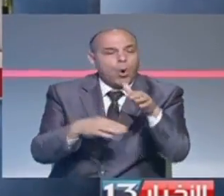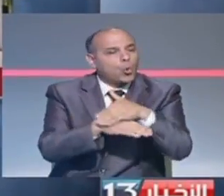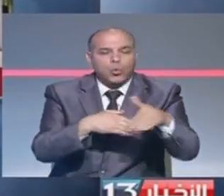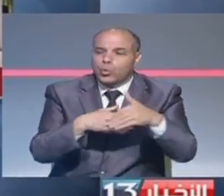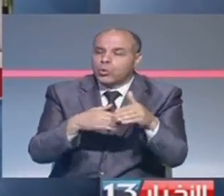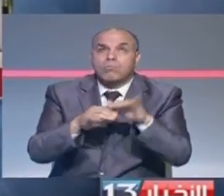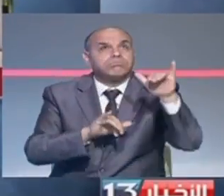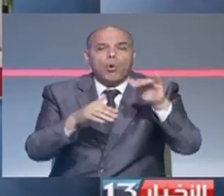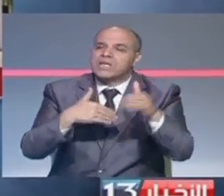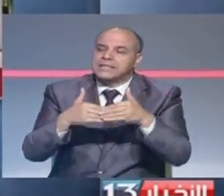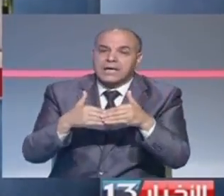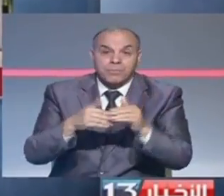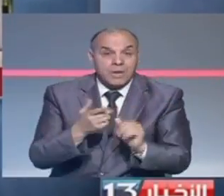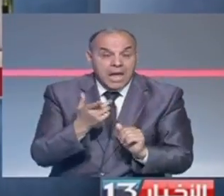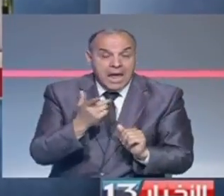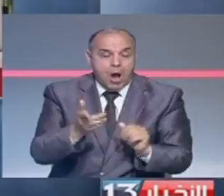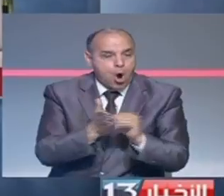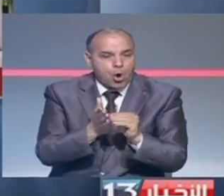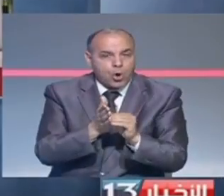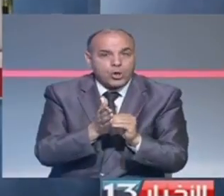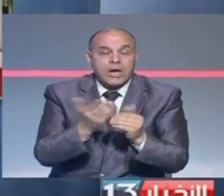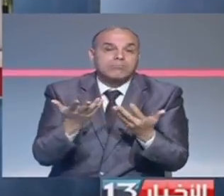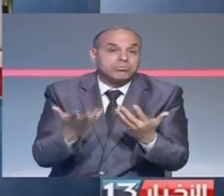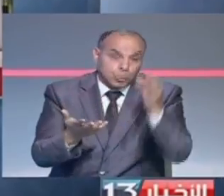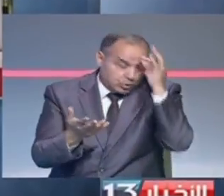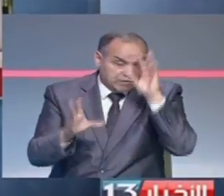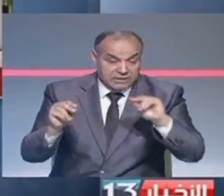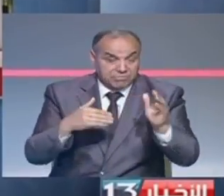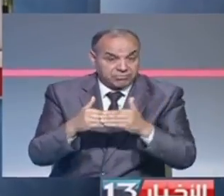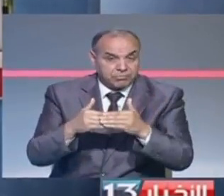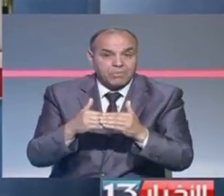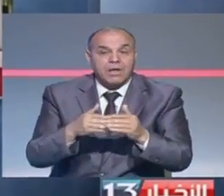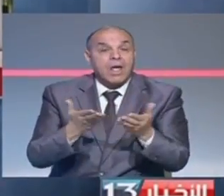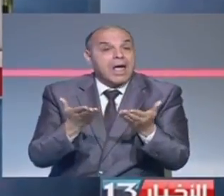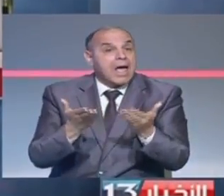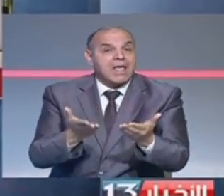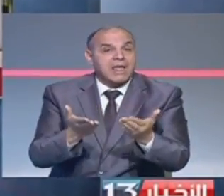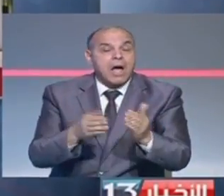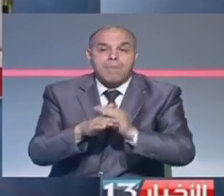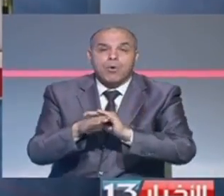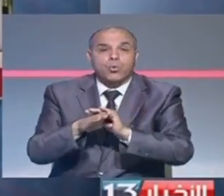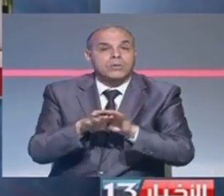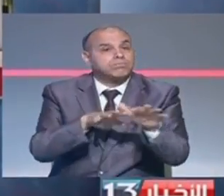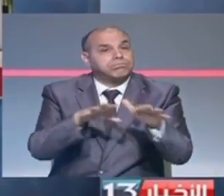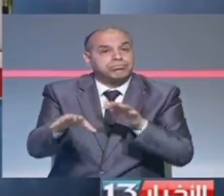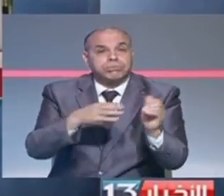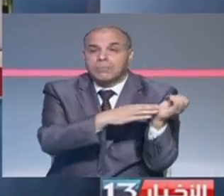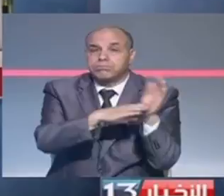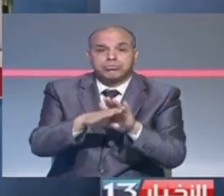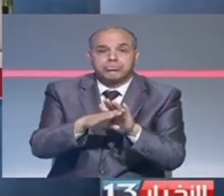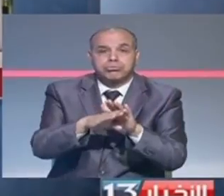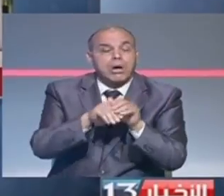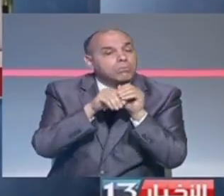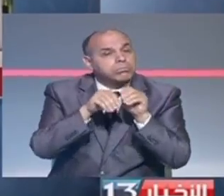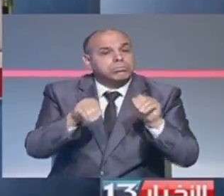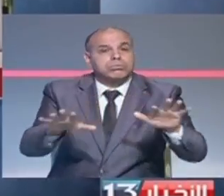ومجالاتها الجويه وكذلك الشان بالنسبه ل تونس وذلك في اطار اجراءات التوقيت من